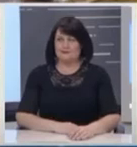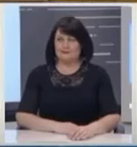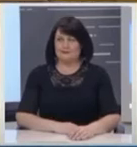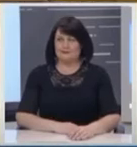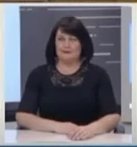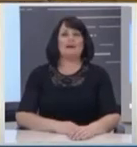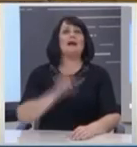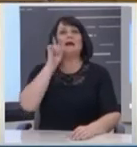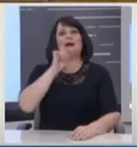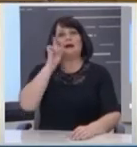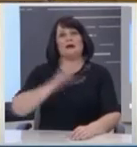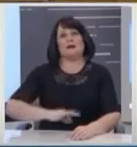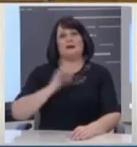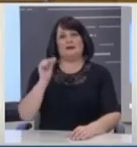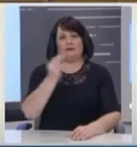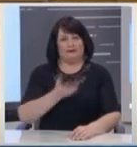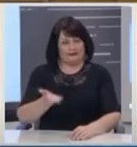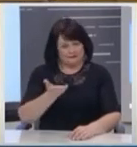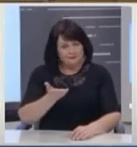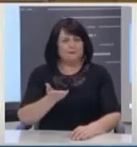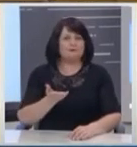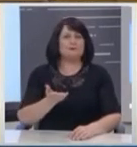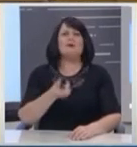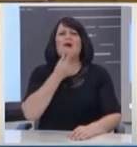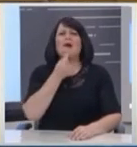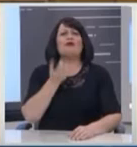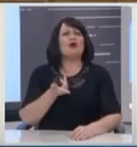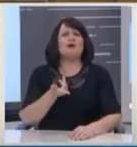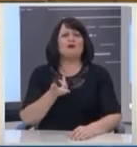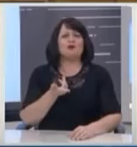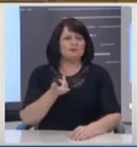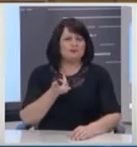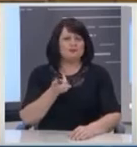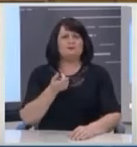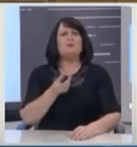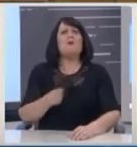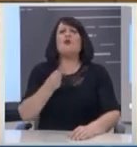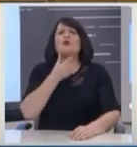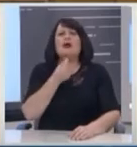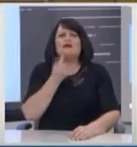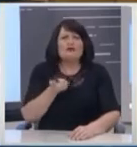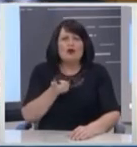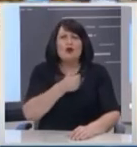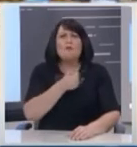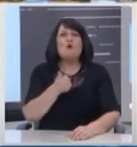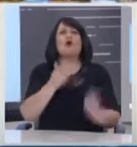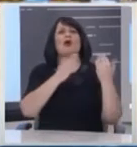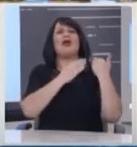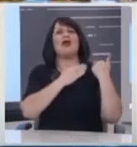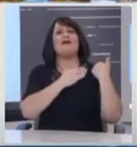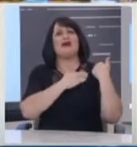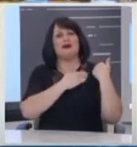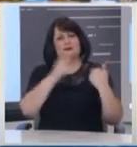Κυρίες και κύριοι συνάδελφοι, το πιο εύκολο είναι να σταθούμε μόνο στις ευθύνες της